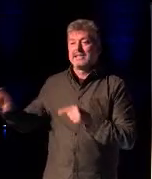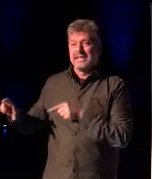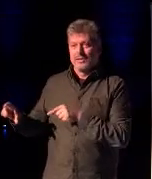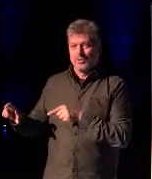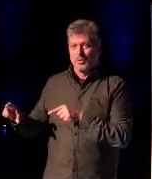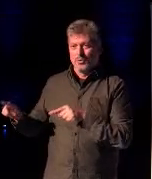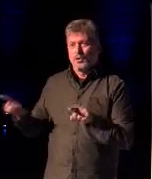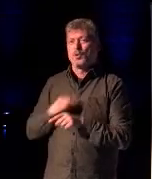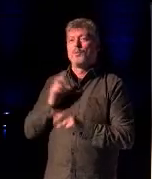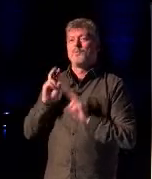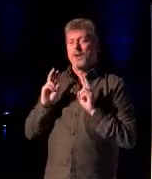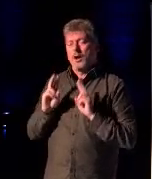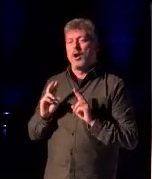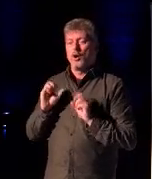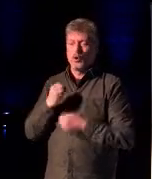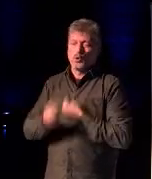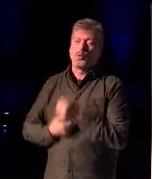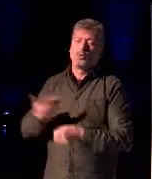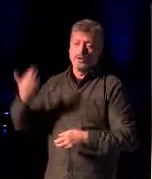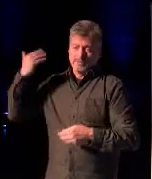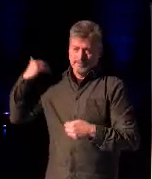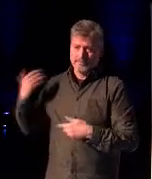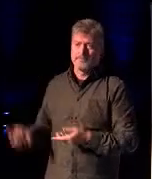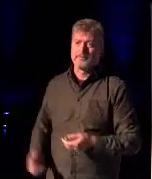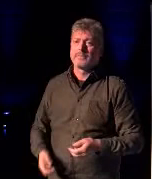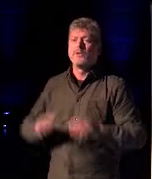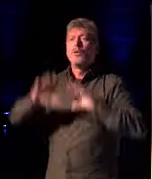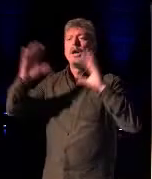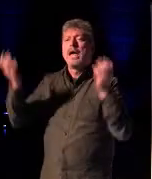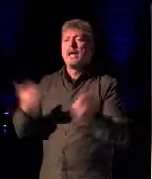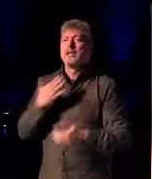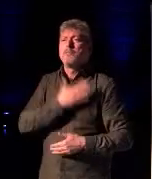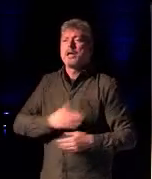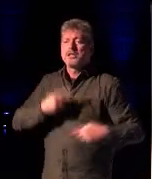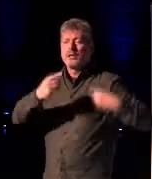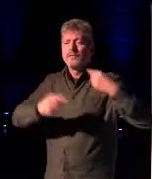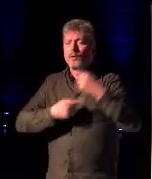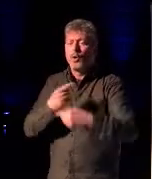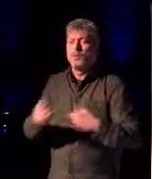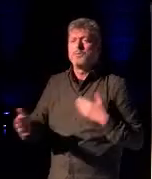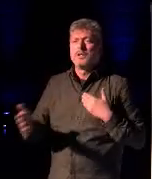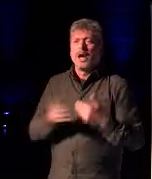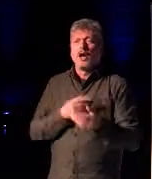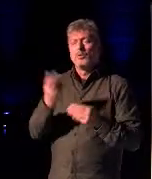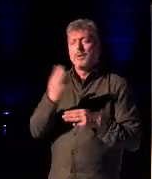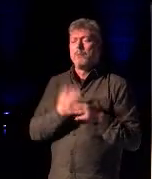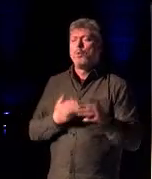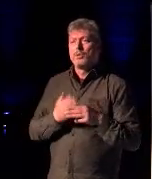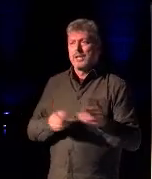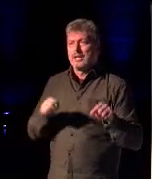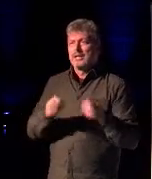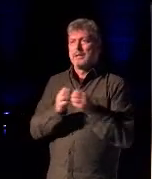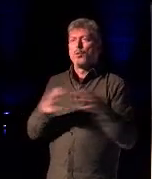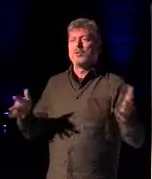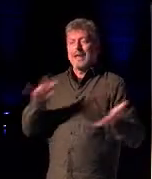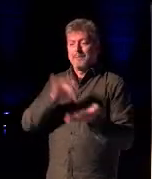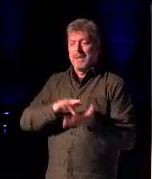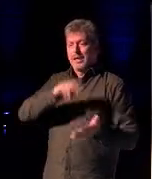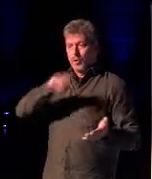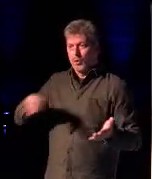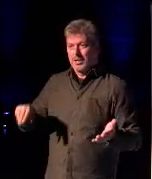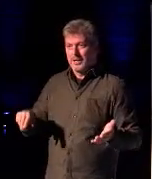gjort. Så helhetlig pasientforløp, det handler da om en modell som ble utviklet i Midt-Norge og som